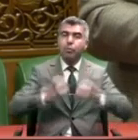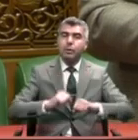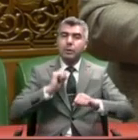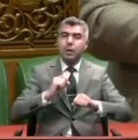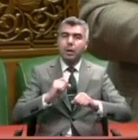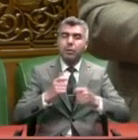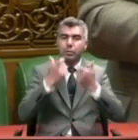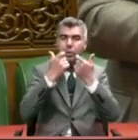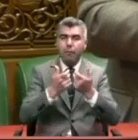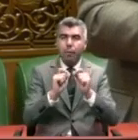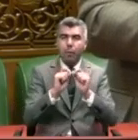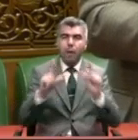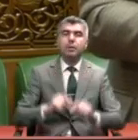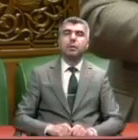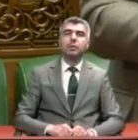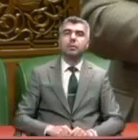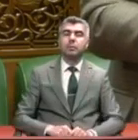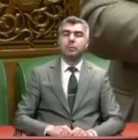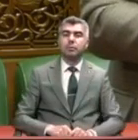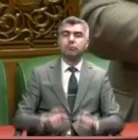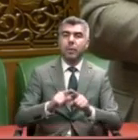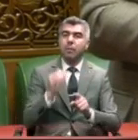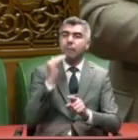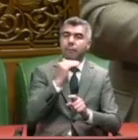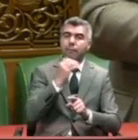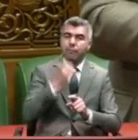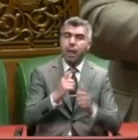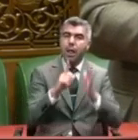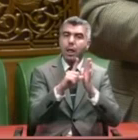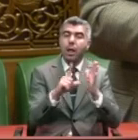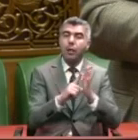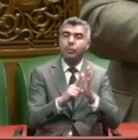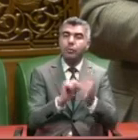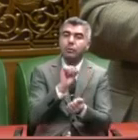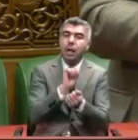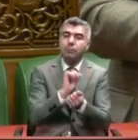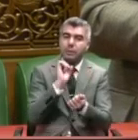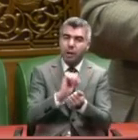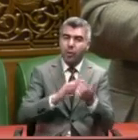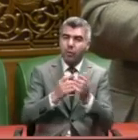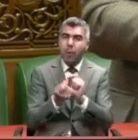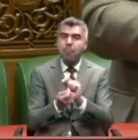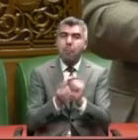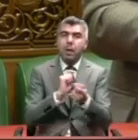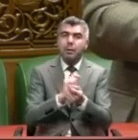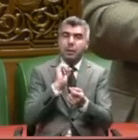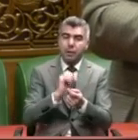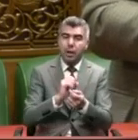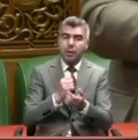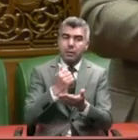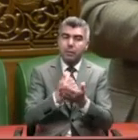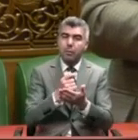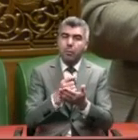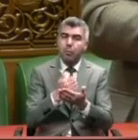لتعزيز استقلاليتها التسريع باخراج منظومه القانون الجنائي الى سيما المقتضيات المرتبطه بربط المسؤوليه